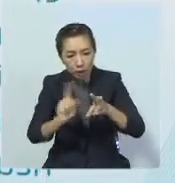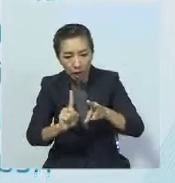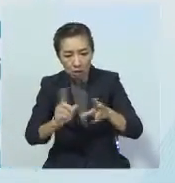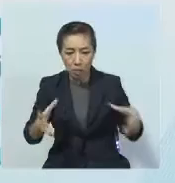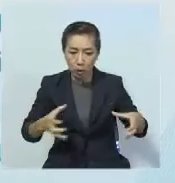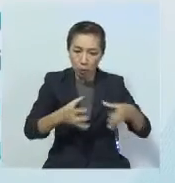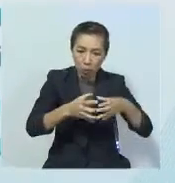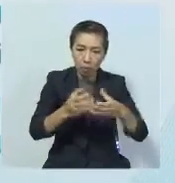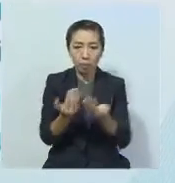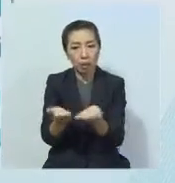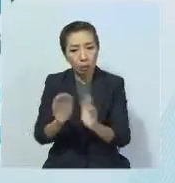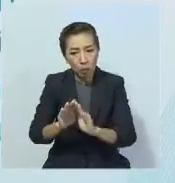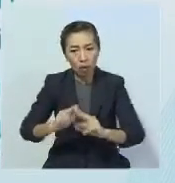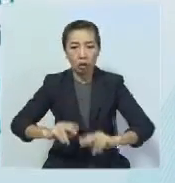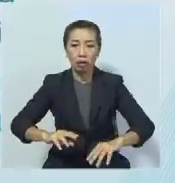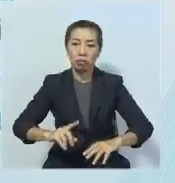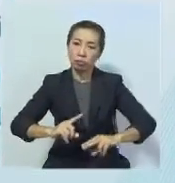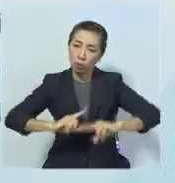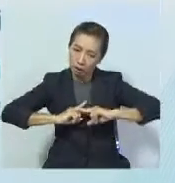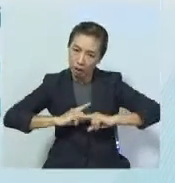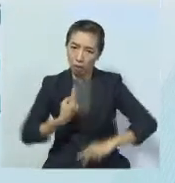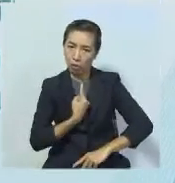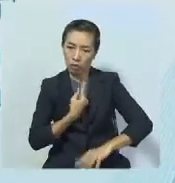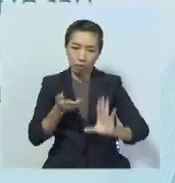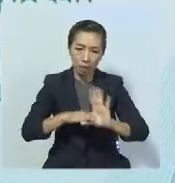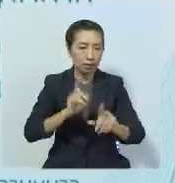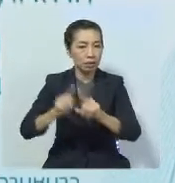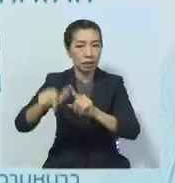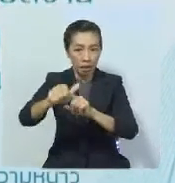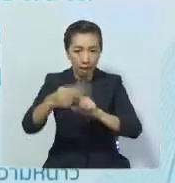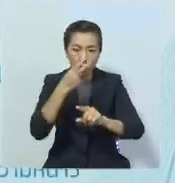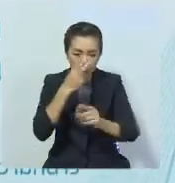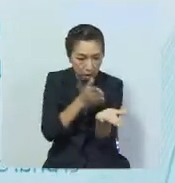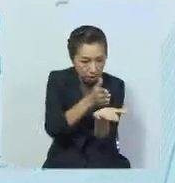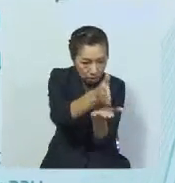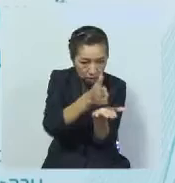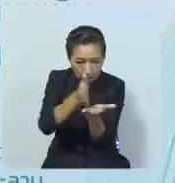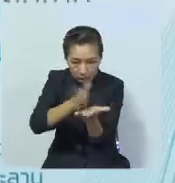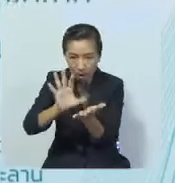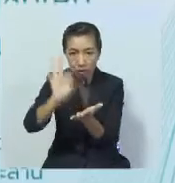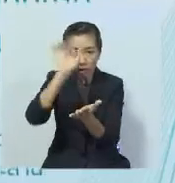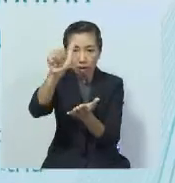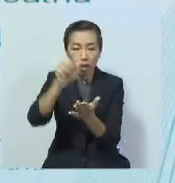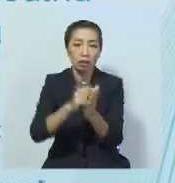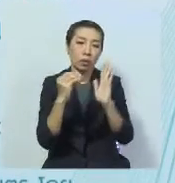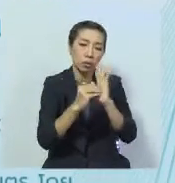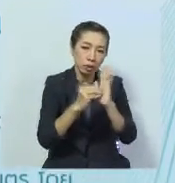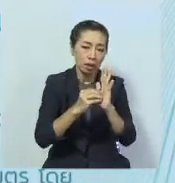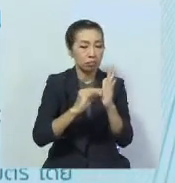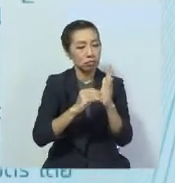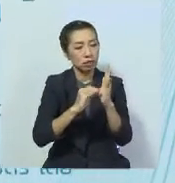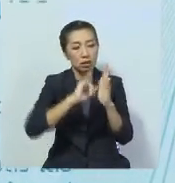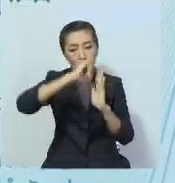เป็นกลุ่มเป็นครอบครัวนะคะหรือว่าจะสมัครเป็นรายบุคคลแล้วก็จะมีเส้นทางให้เลือกในกรุงเทพในต่างจังหวัดในกรุงเทพก็